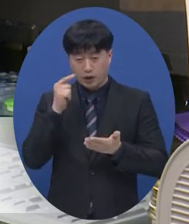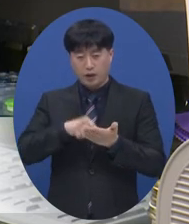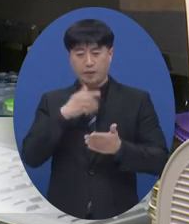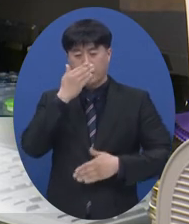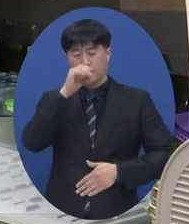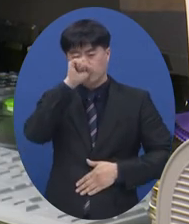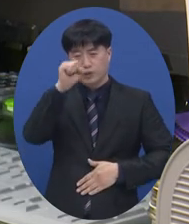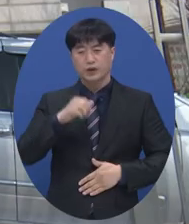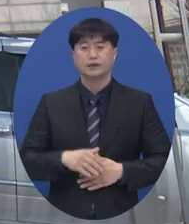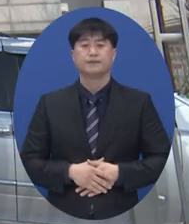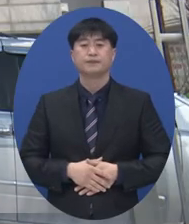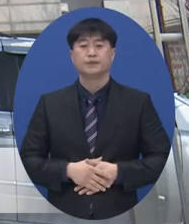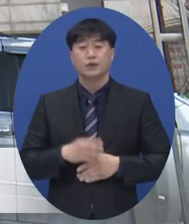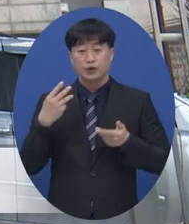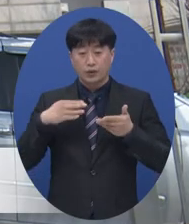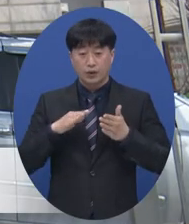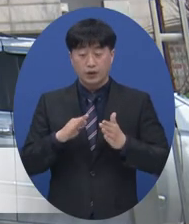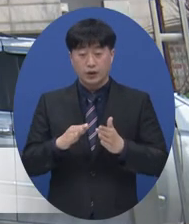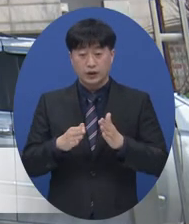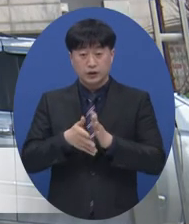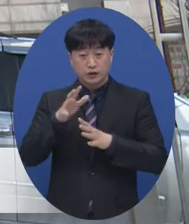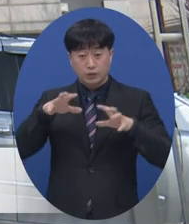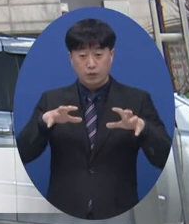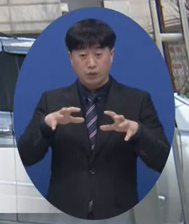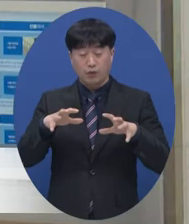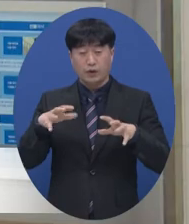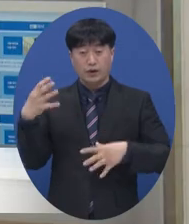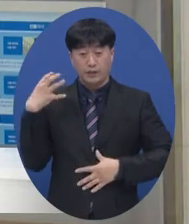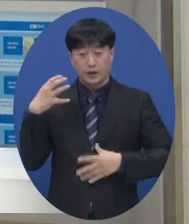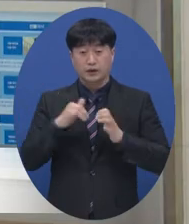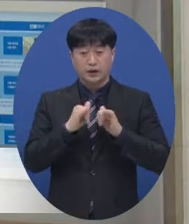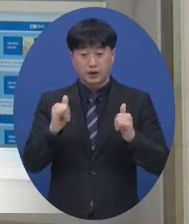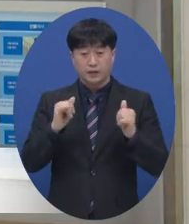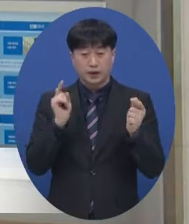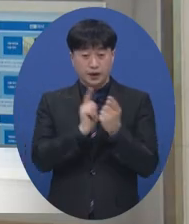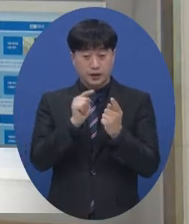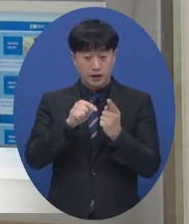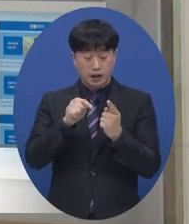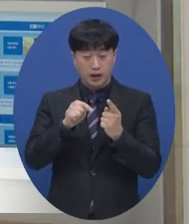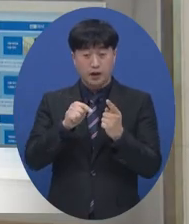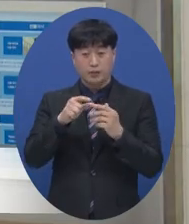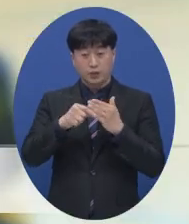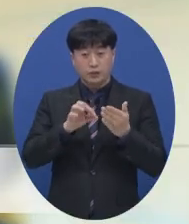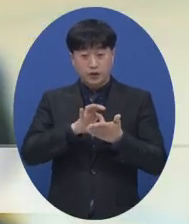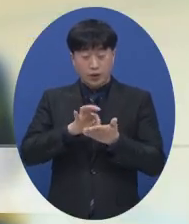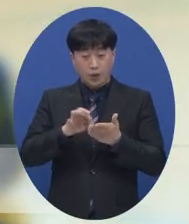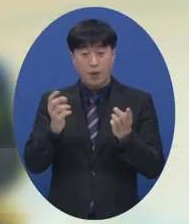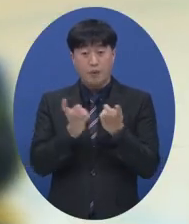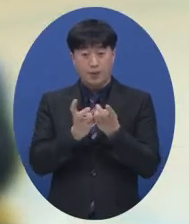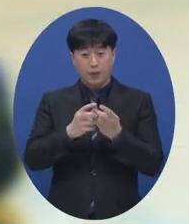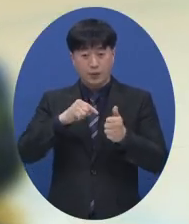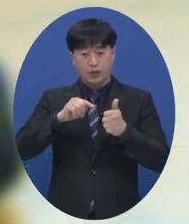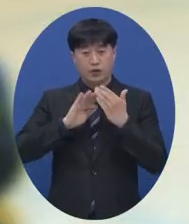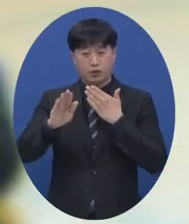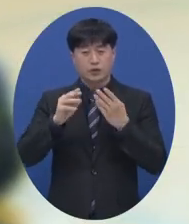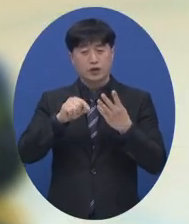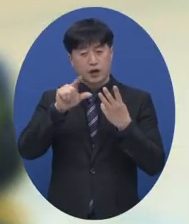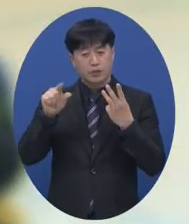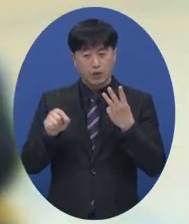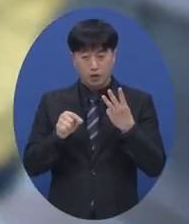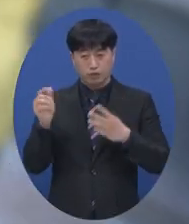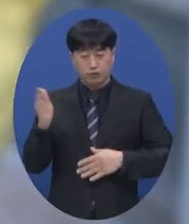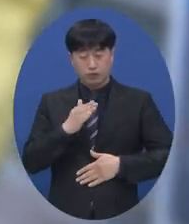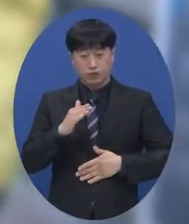좋은 것 같습니다 경기도는 시군 담당자들 대상으로 시스템 사용법을 교육 후 3월부터 민방위 교육훈련